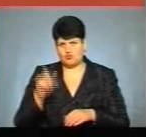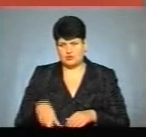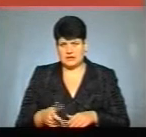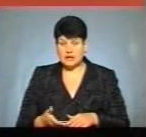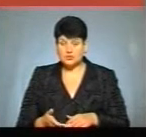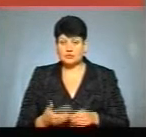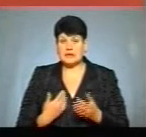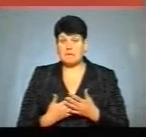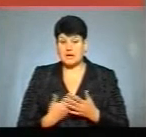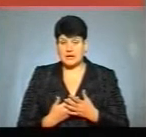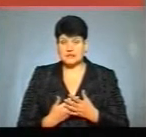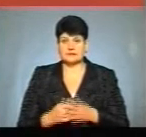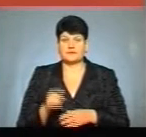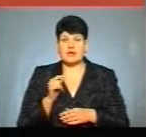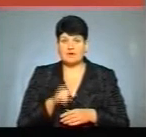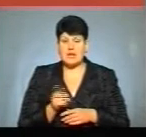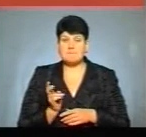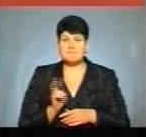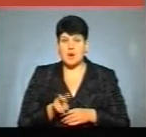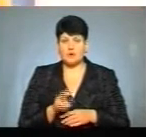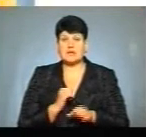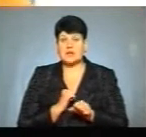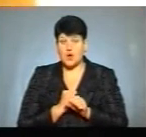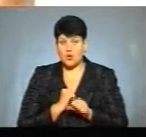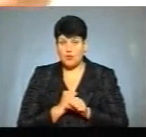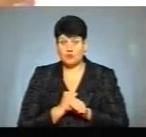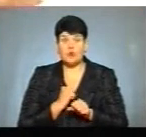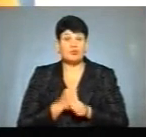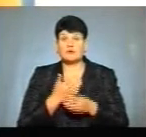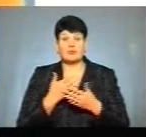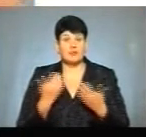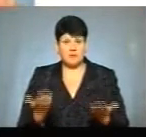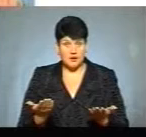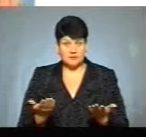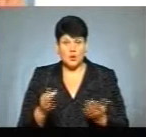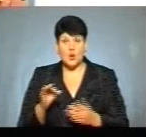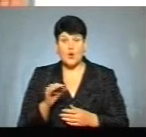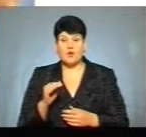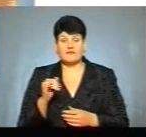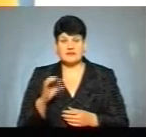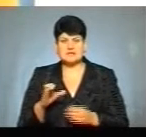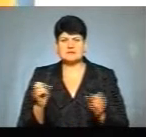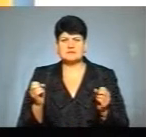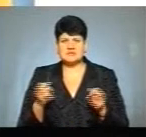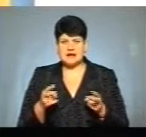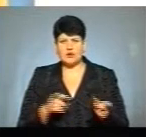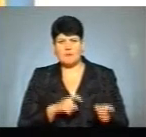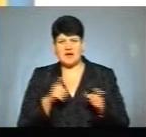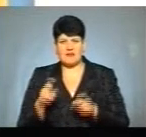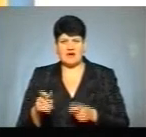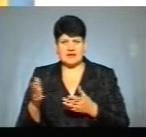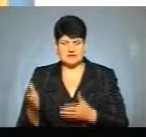Тобто, ну, наприклад, там, от вона приходить на роботу, а роботи немає. Наприклад, офіс спеціально перевезли,